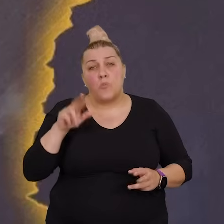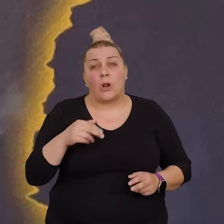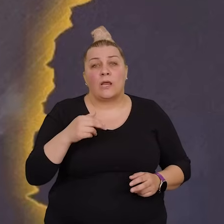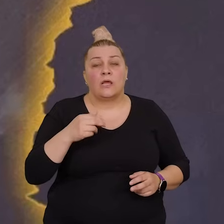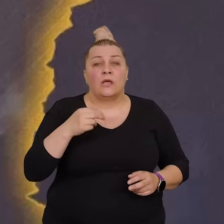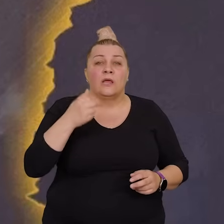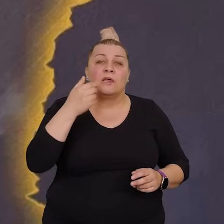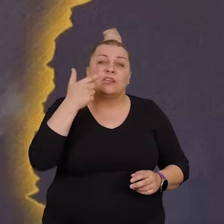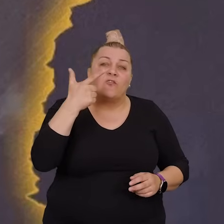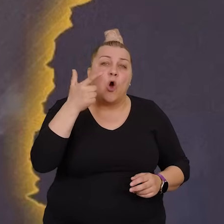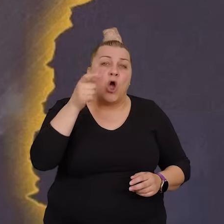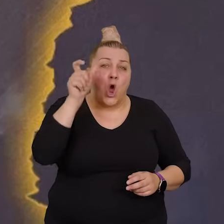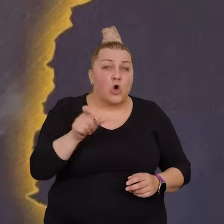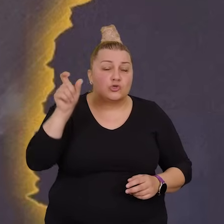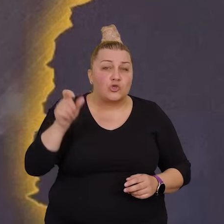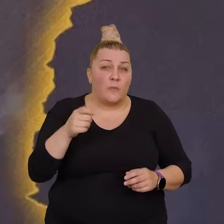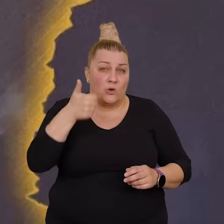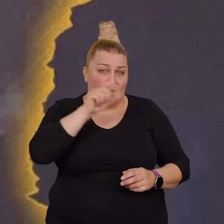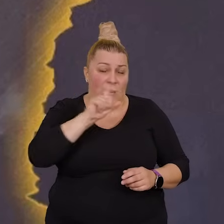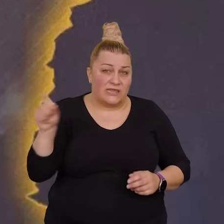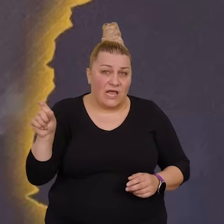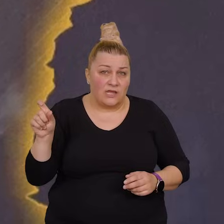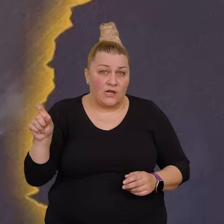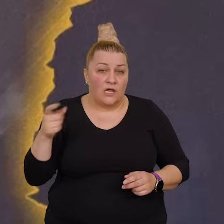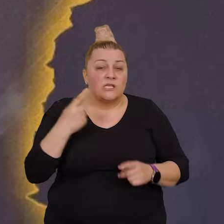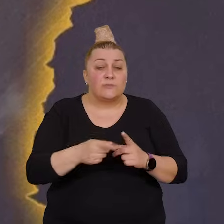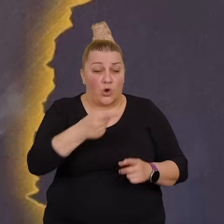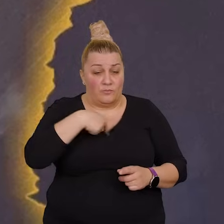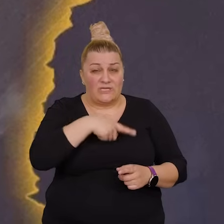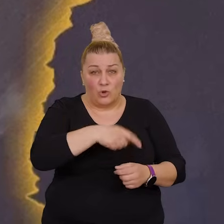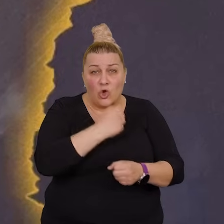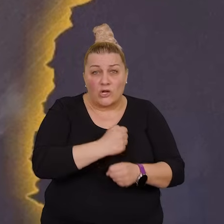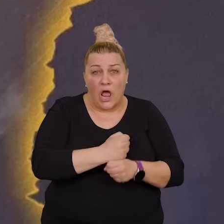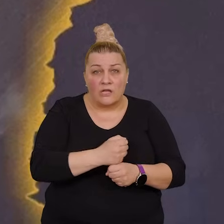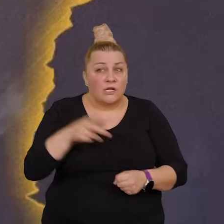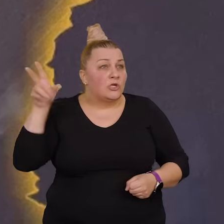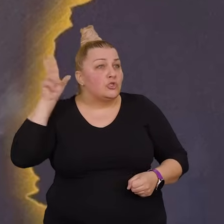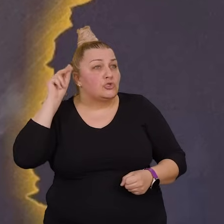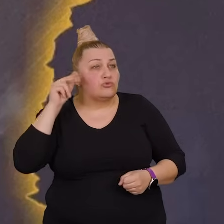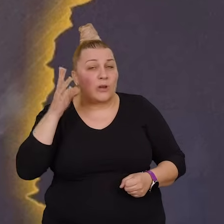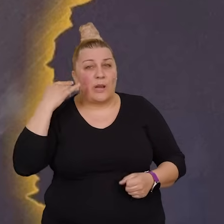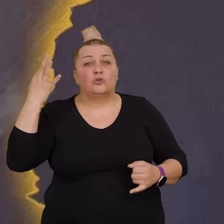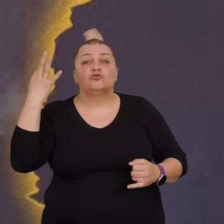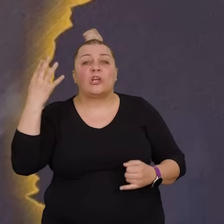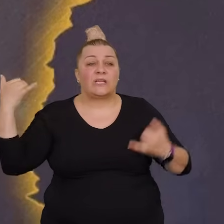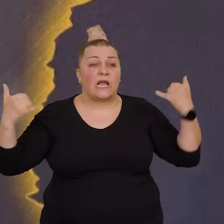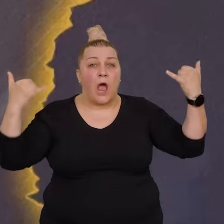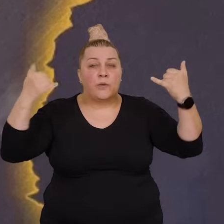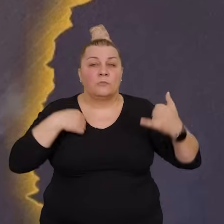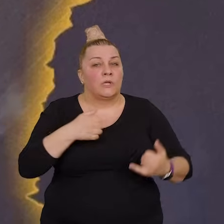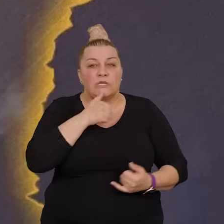2 ljudi dnevno, više nismo mogli snimati, znate. Mi prvo nismo mogli to slušati, mi koji smo radili, radili jedno sve sa 4 kamere. A